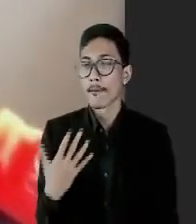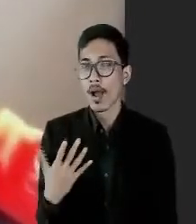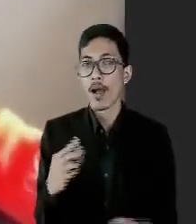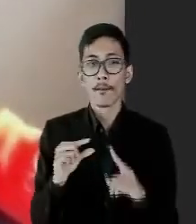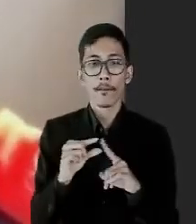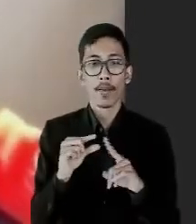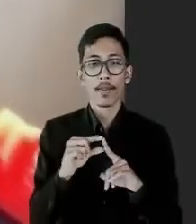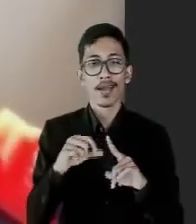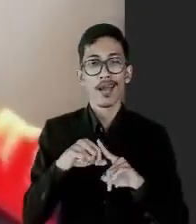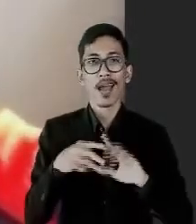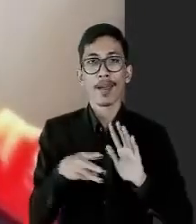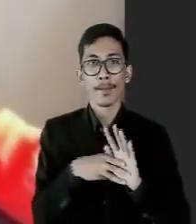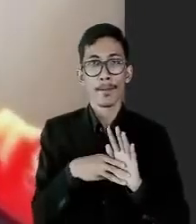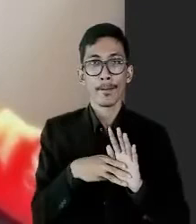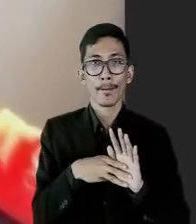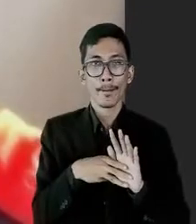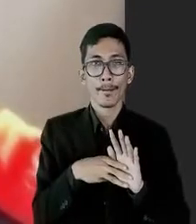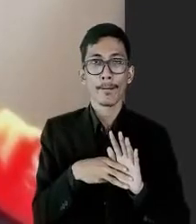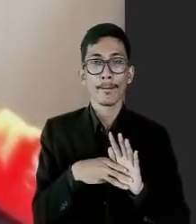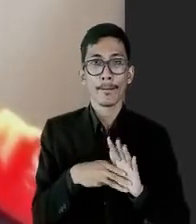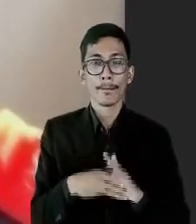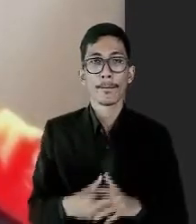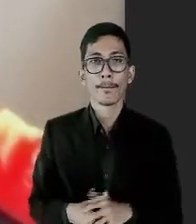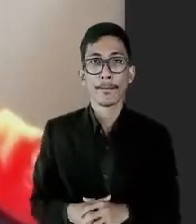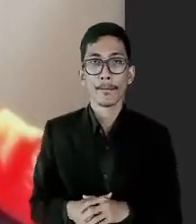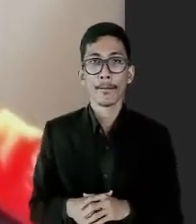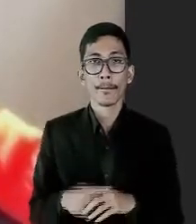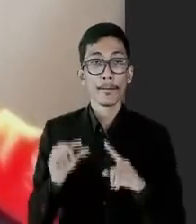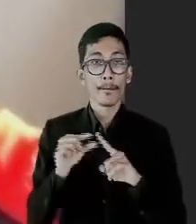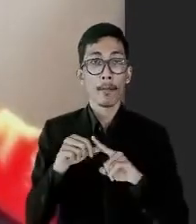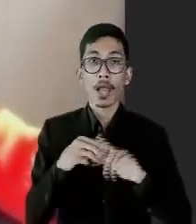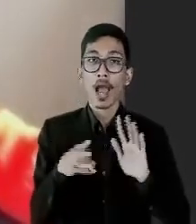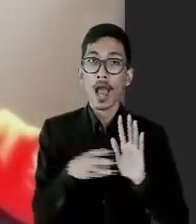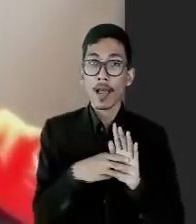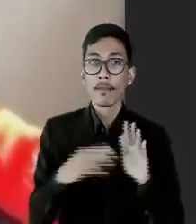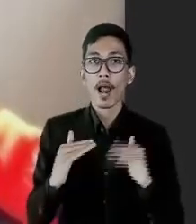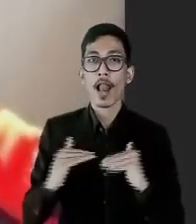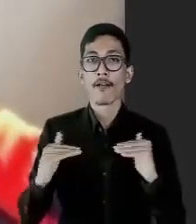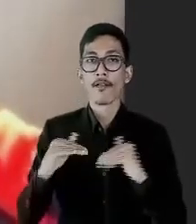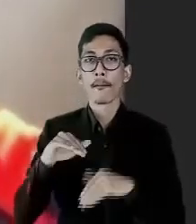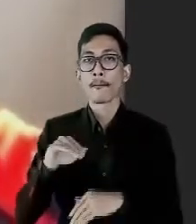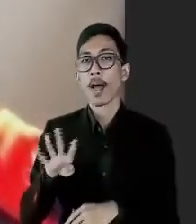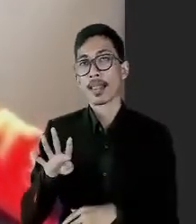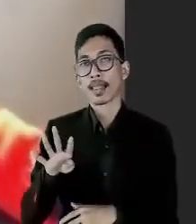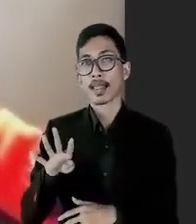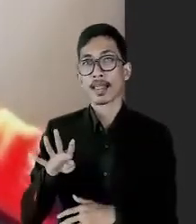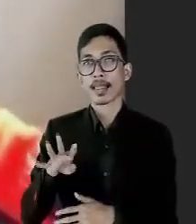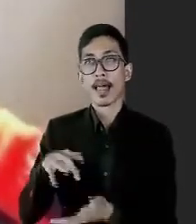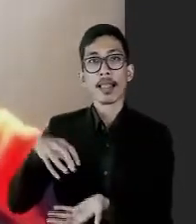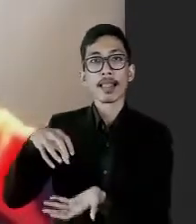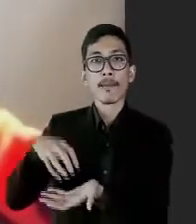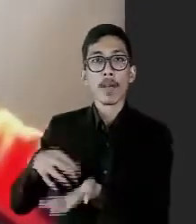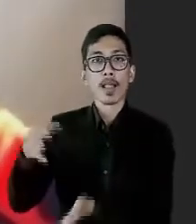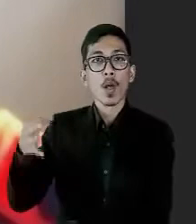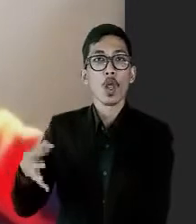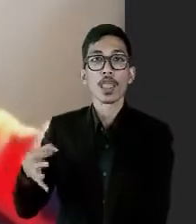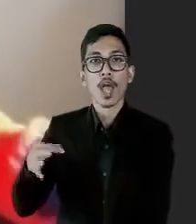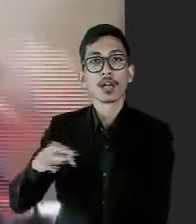kegiatan masyarakat atau yang disebut dengan PPKM level 4 COVID-19 di wilayah Kota